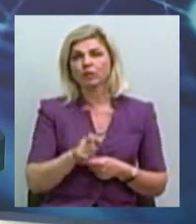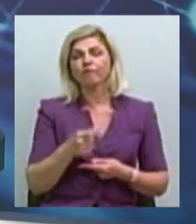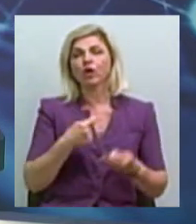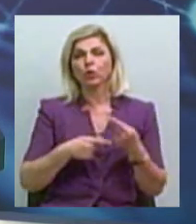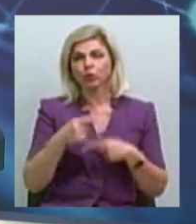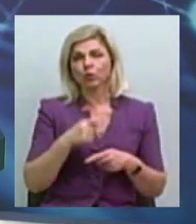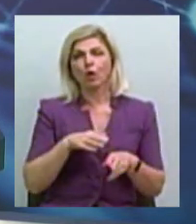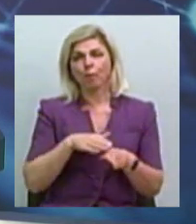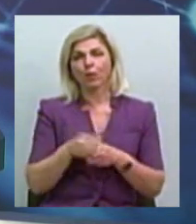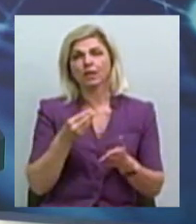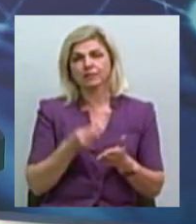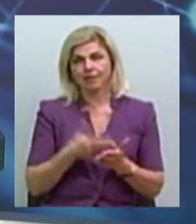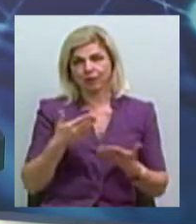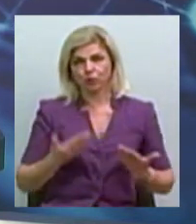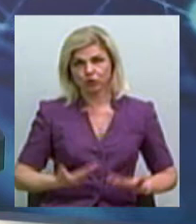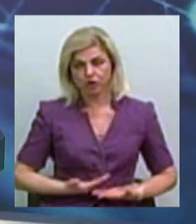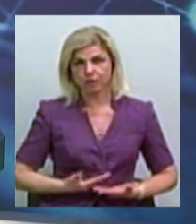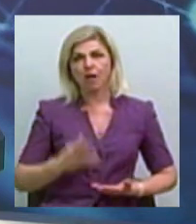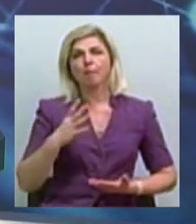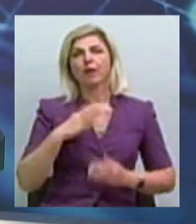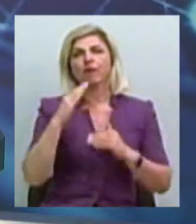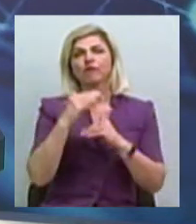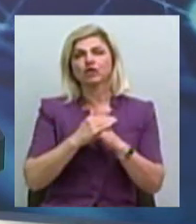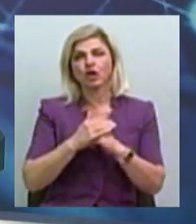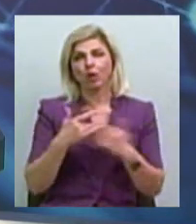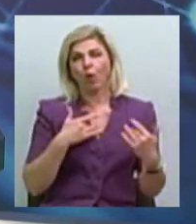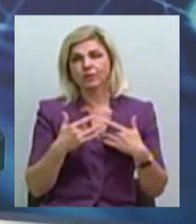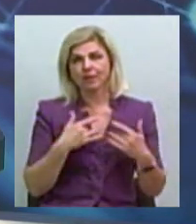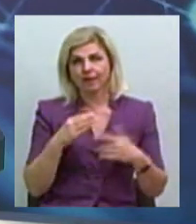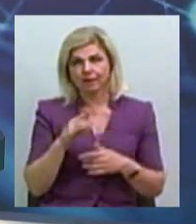жизнь. Были вечерние концерты, были